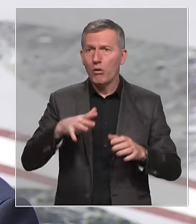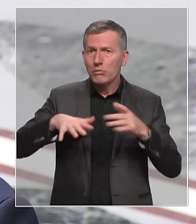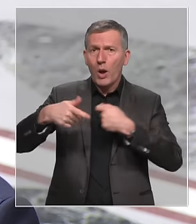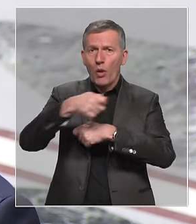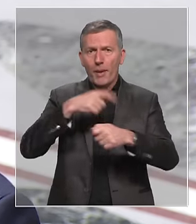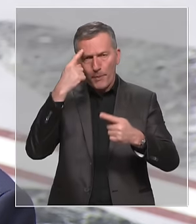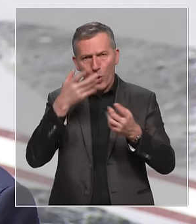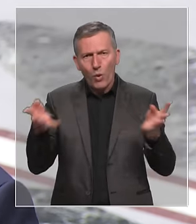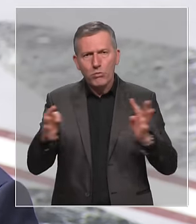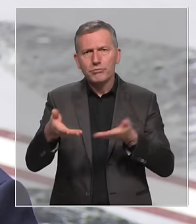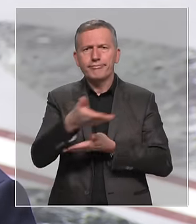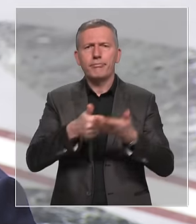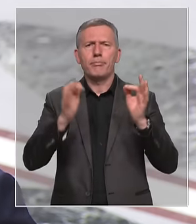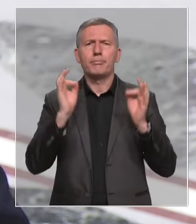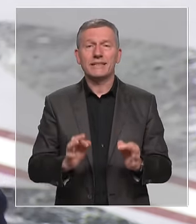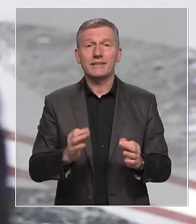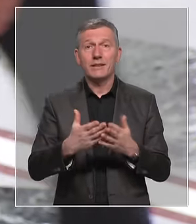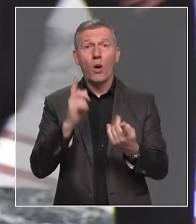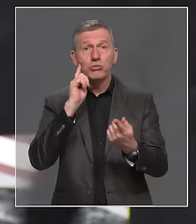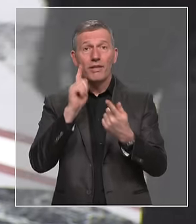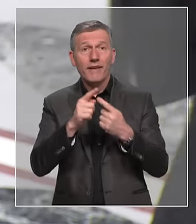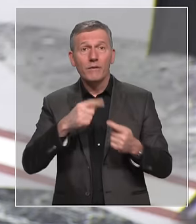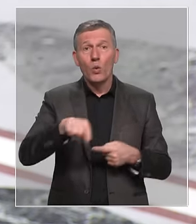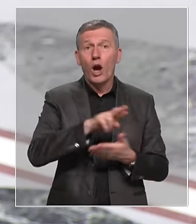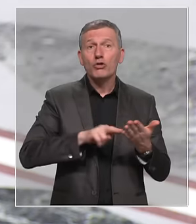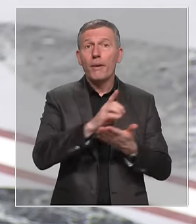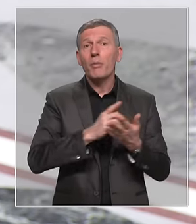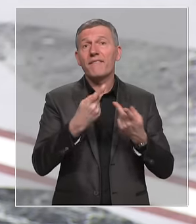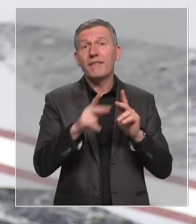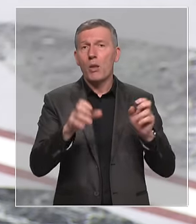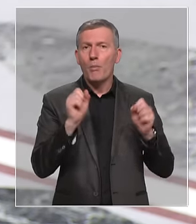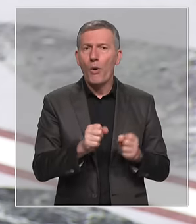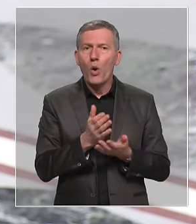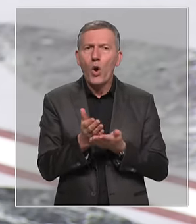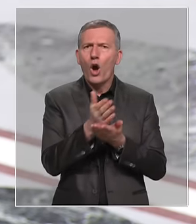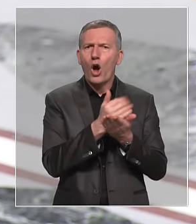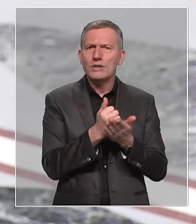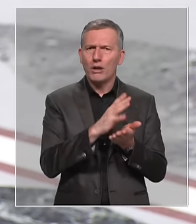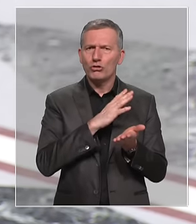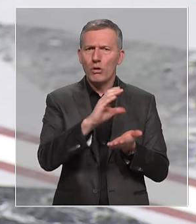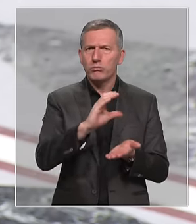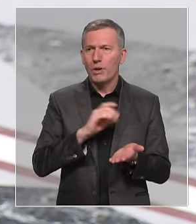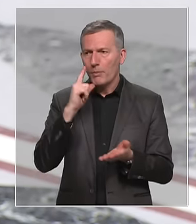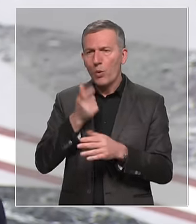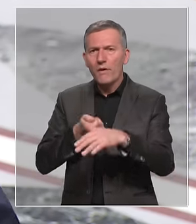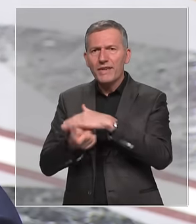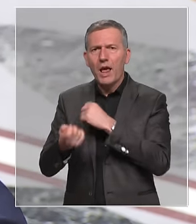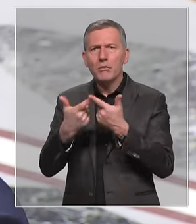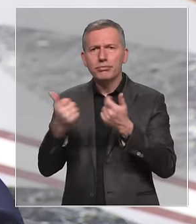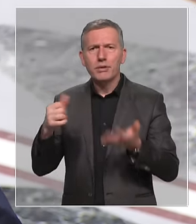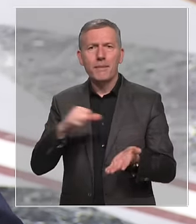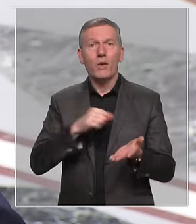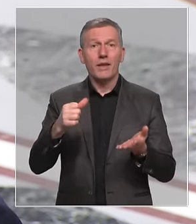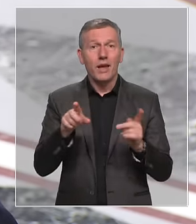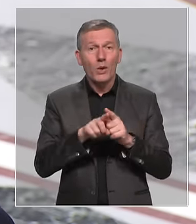conditions possibles. L'objectif, encore une fois, c'est que les collectivités locales puissent continuer à bénéficier de recettes pour financer leurs priorités. C'est que les productions